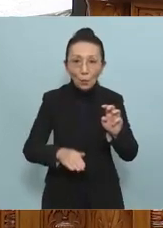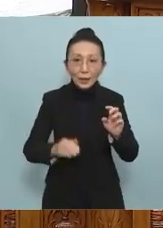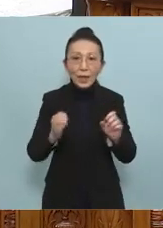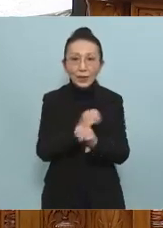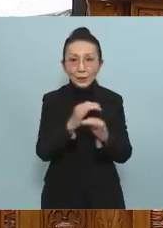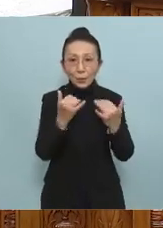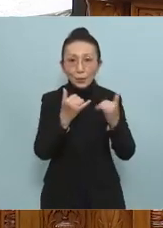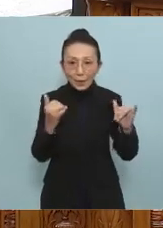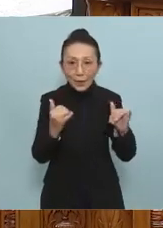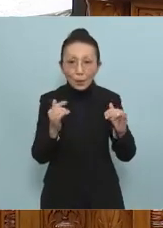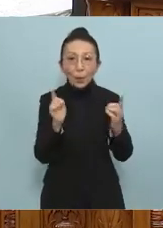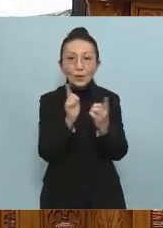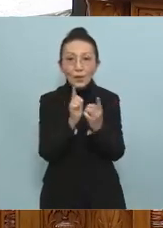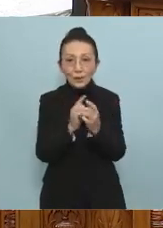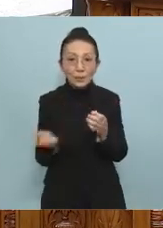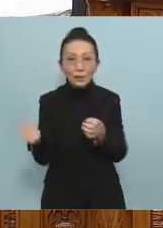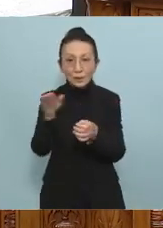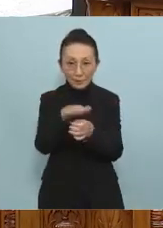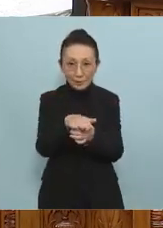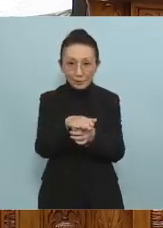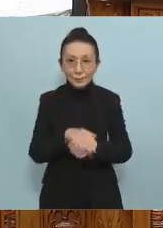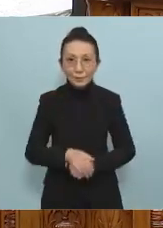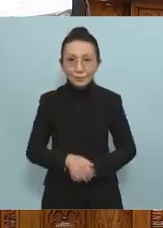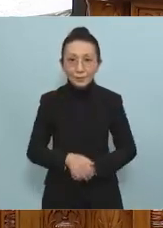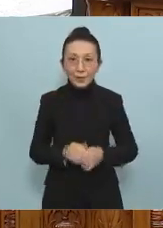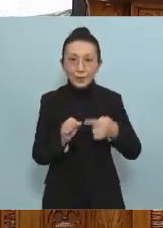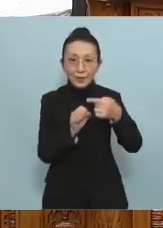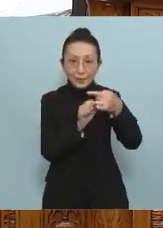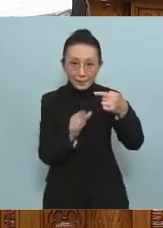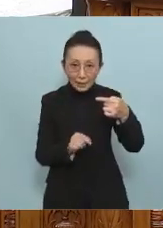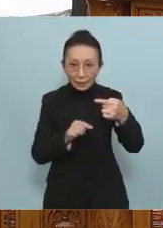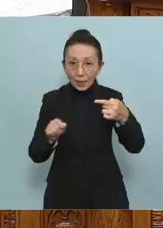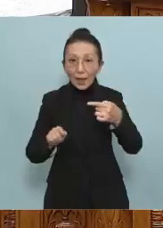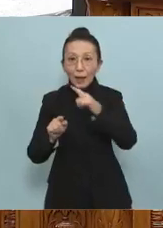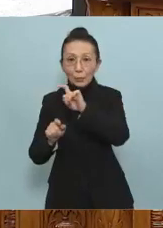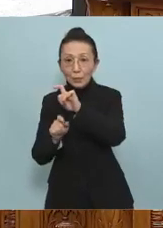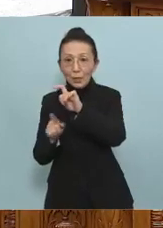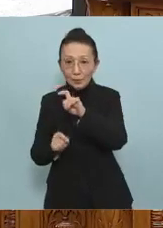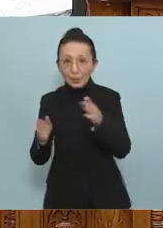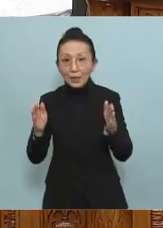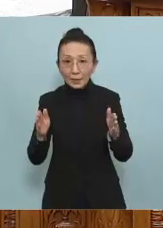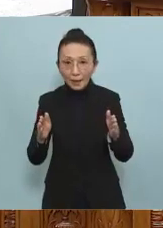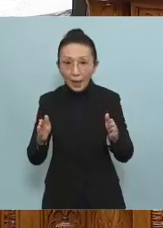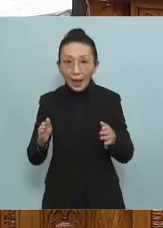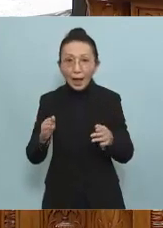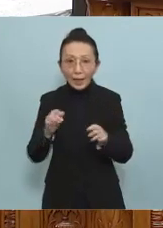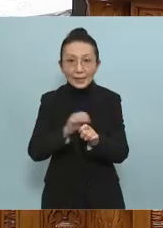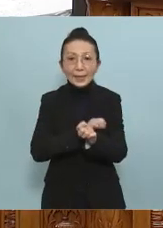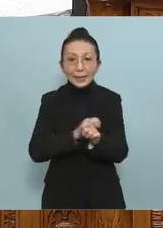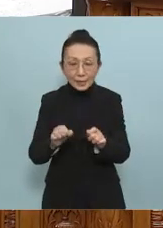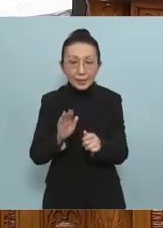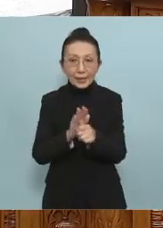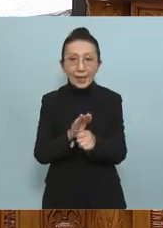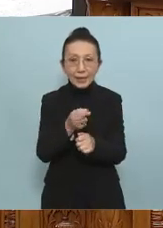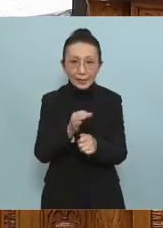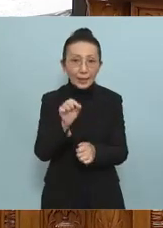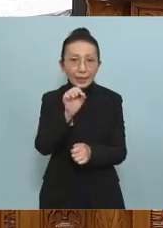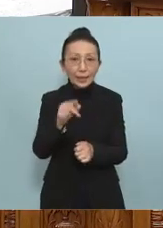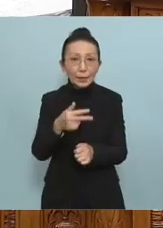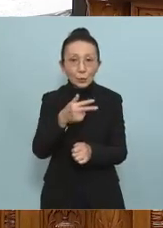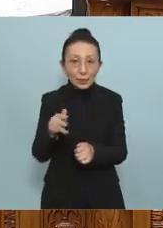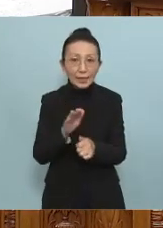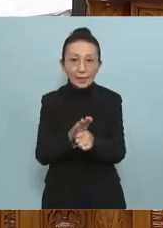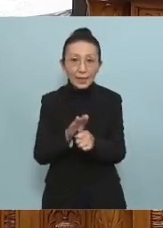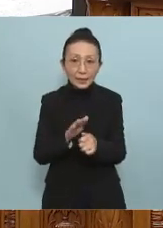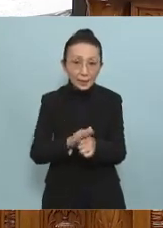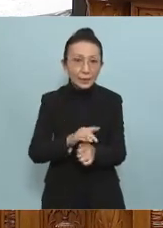としております。なお、今年1月から10月までは、一次支援金や月次支援金などによる